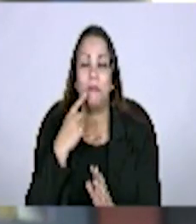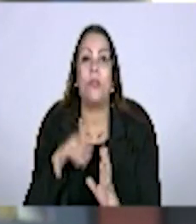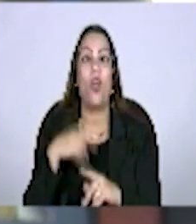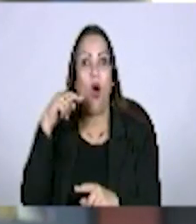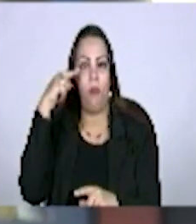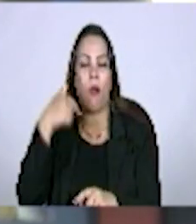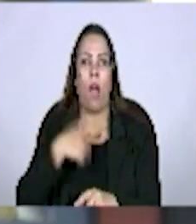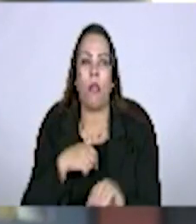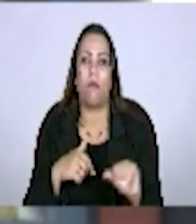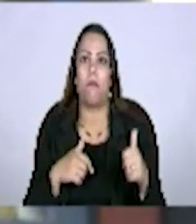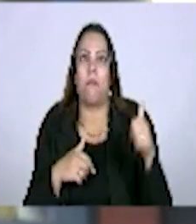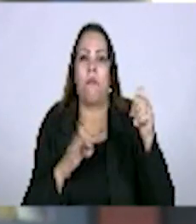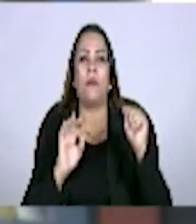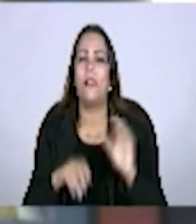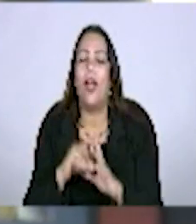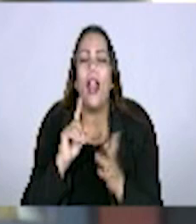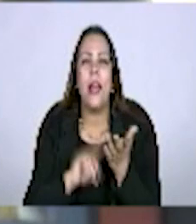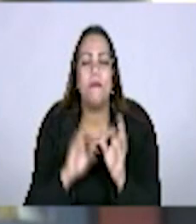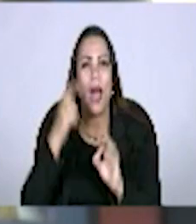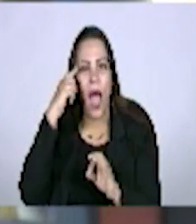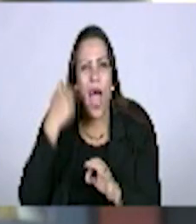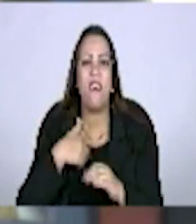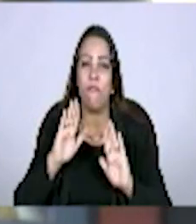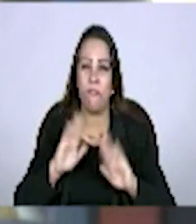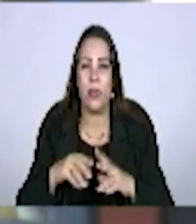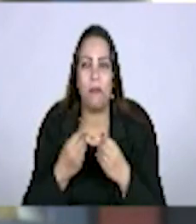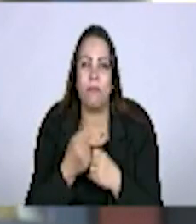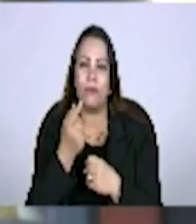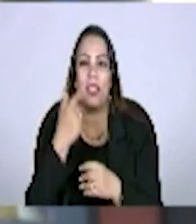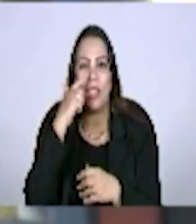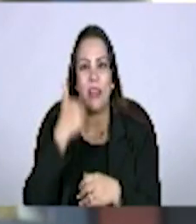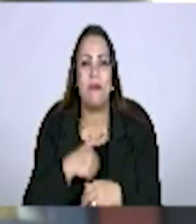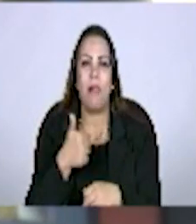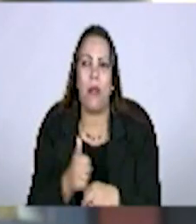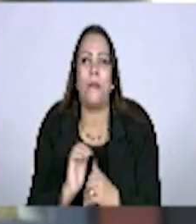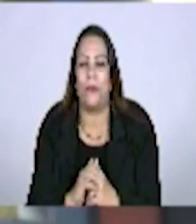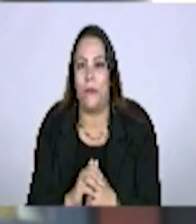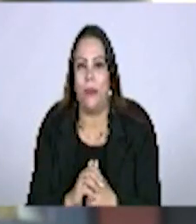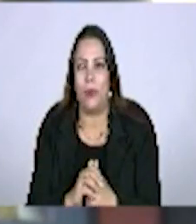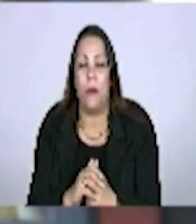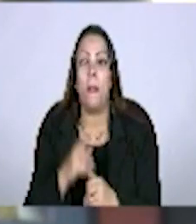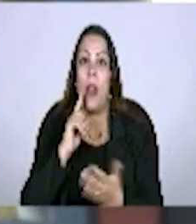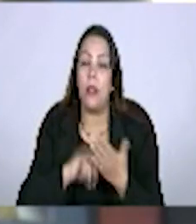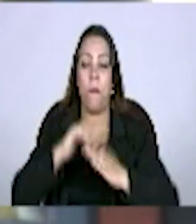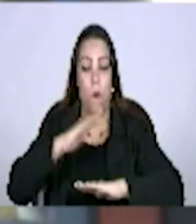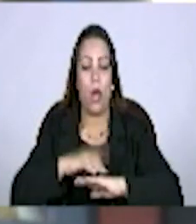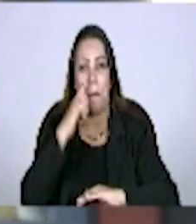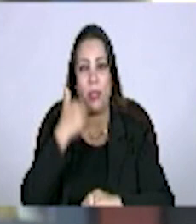والافكار الوهميه لكن على الاقل قدر ذاتك يعني كن محترما